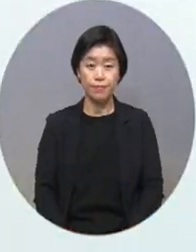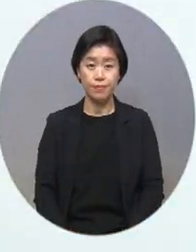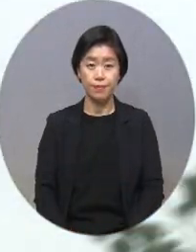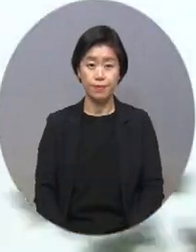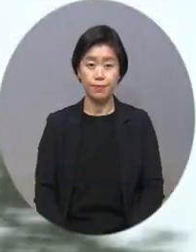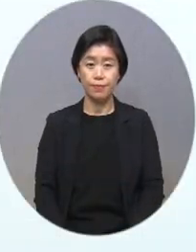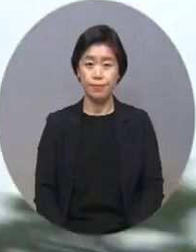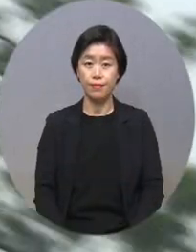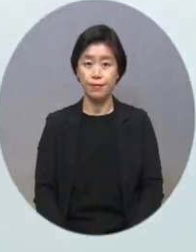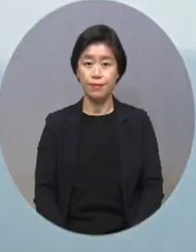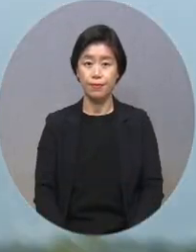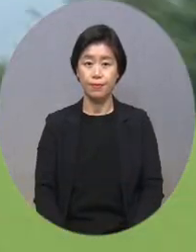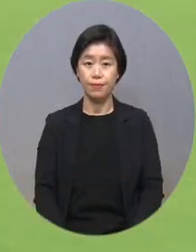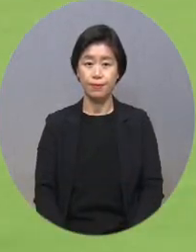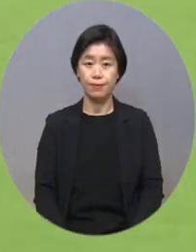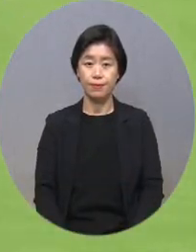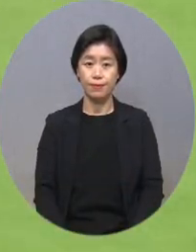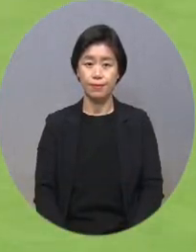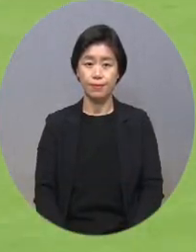오, 잘 쳤어.